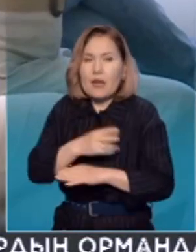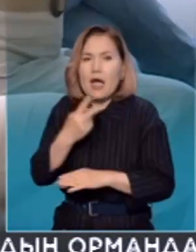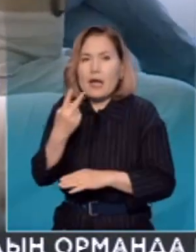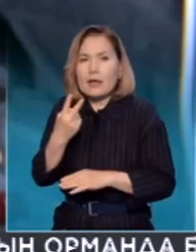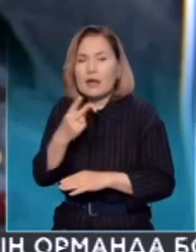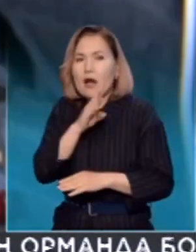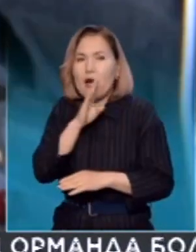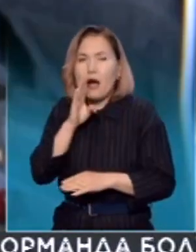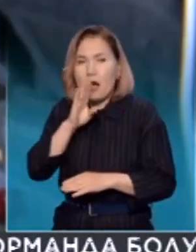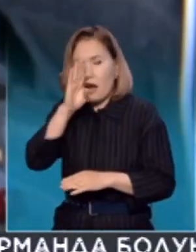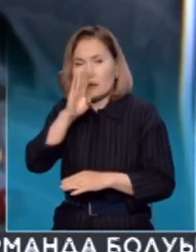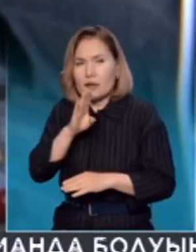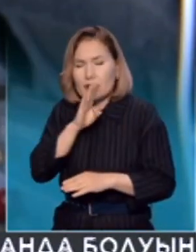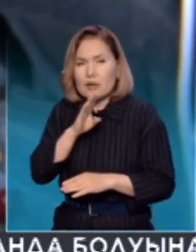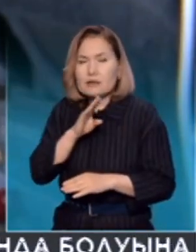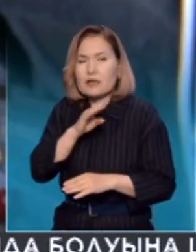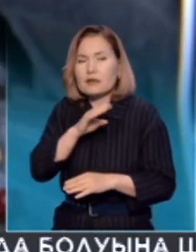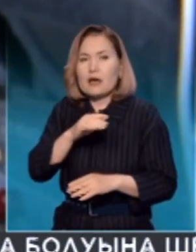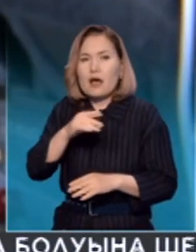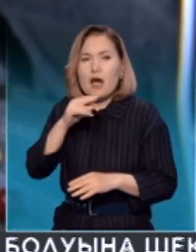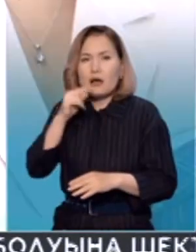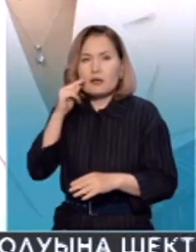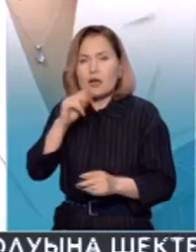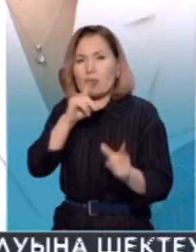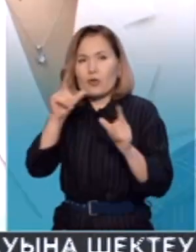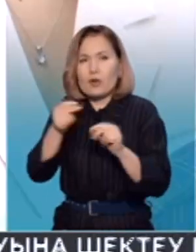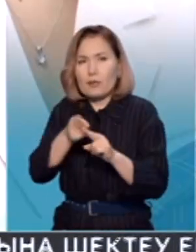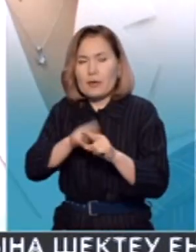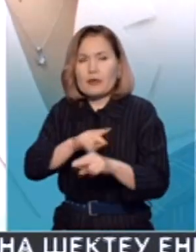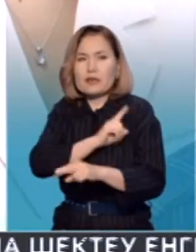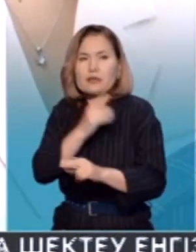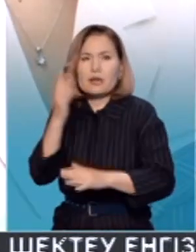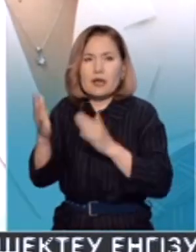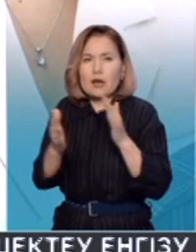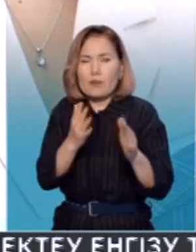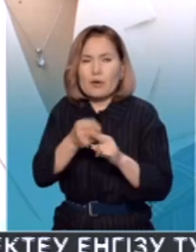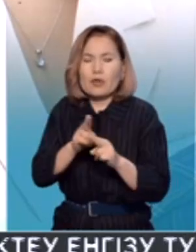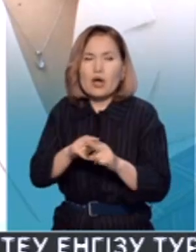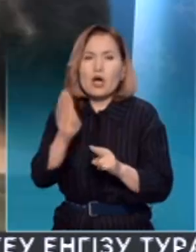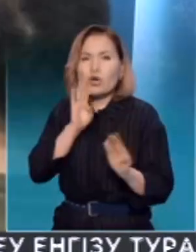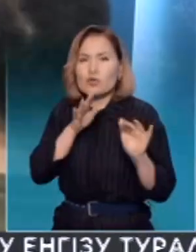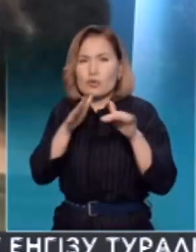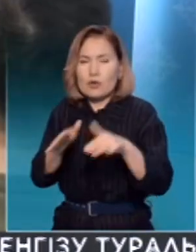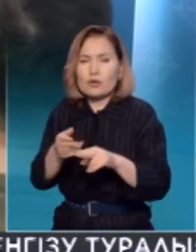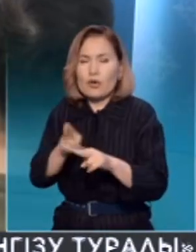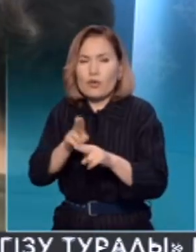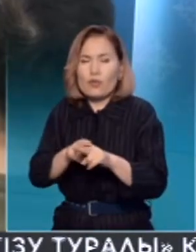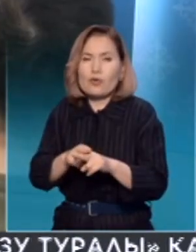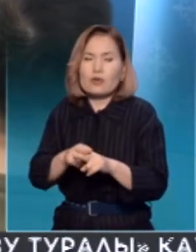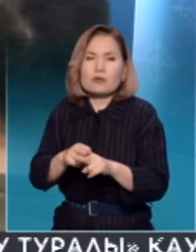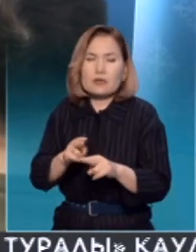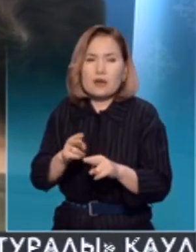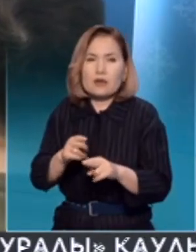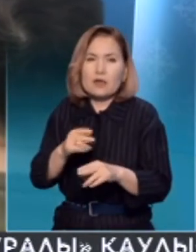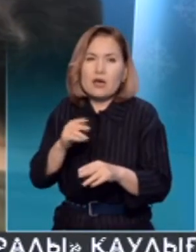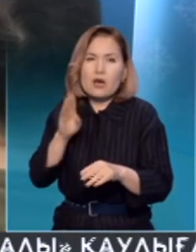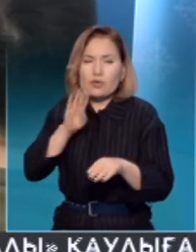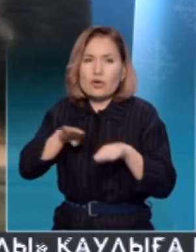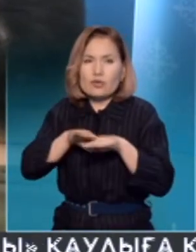Таиландқа ұшып барған. Жергілікті биліктің мәліметі бойынша қатты жел болғандықтан тура сол күні суға шомылуға тыйым